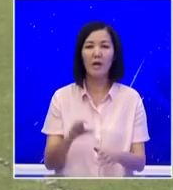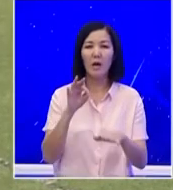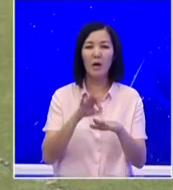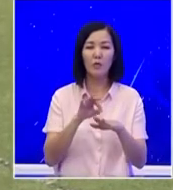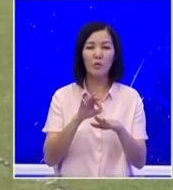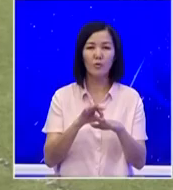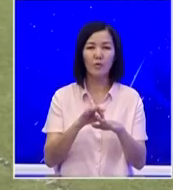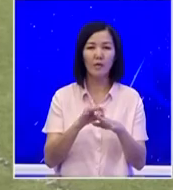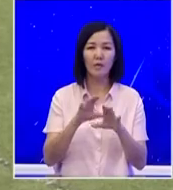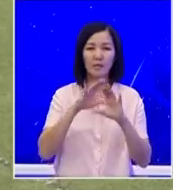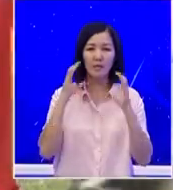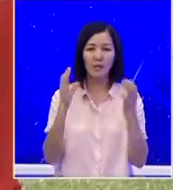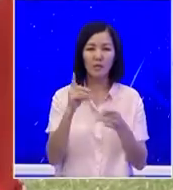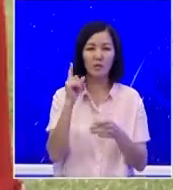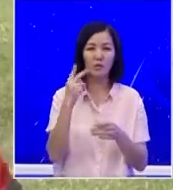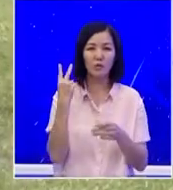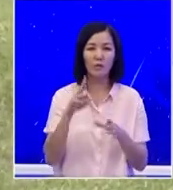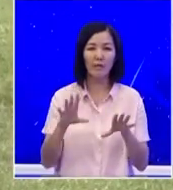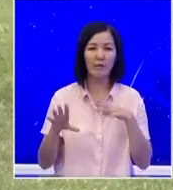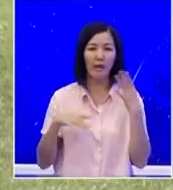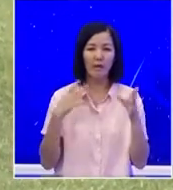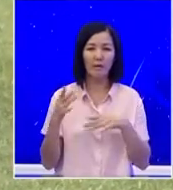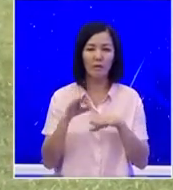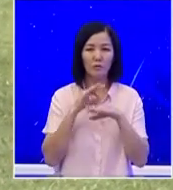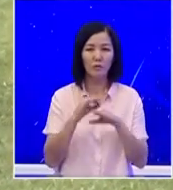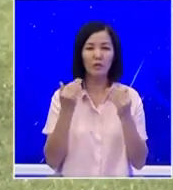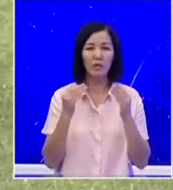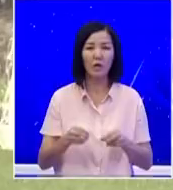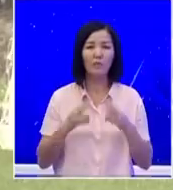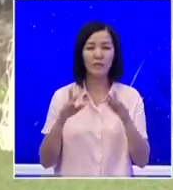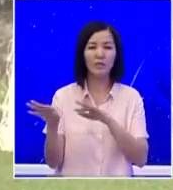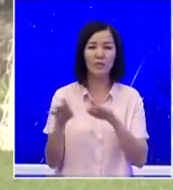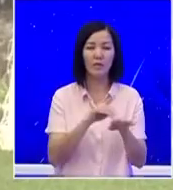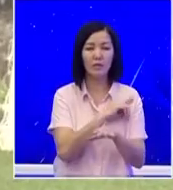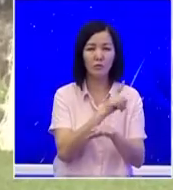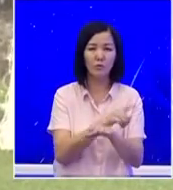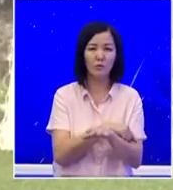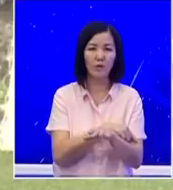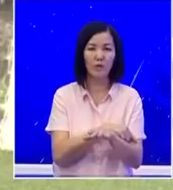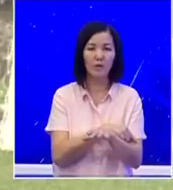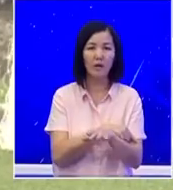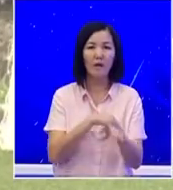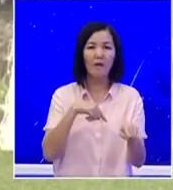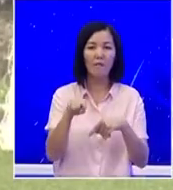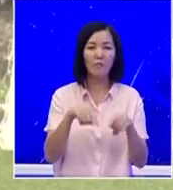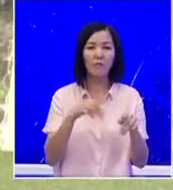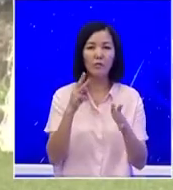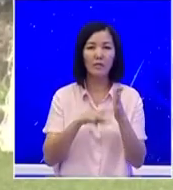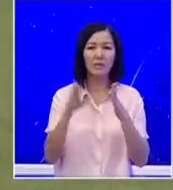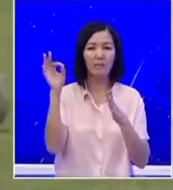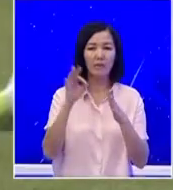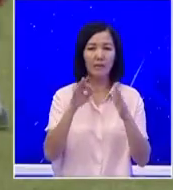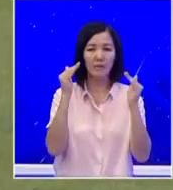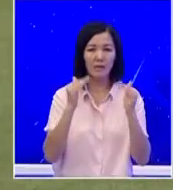болашақ стадионда бір сәтте 120 балаға дейін дайындық жүргізетін. Қазір қауіпсіздік шараларының күшеюіне байланысты балғын футболшылар саны 80%-ға